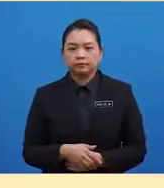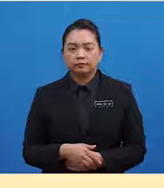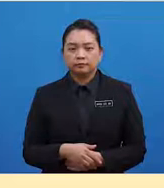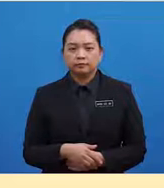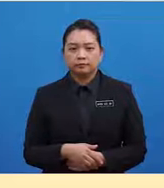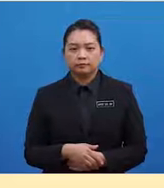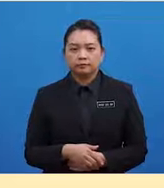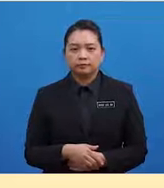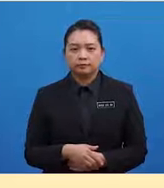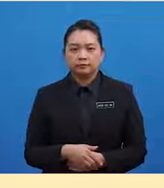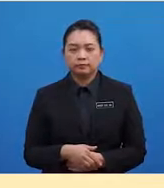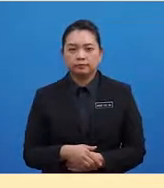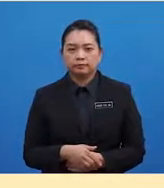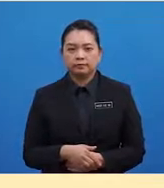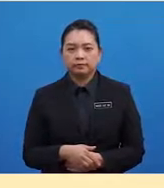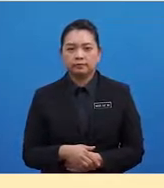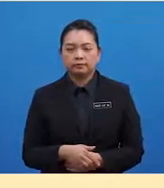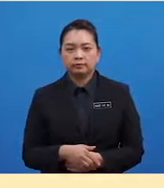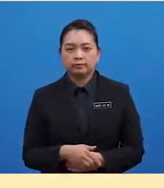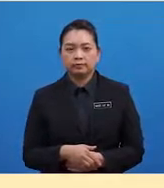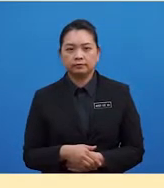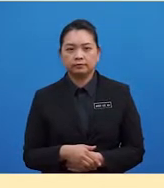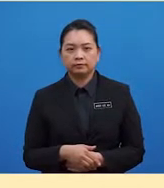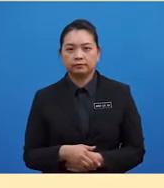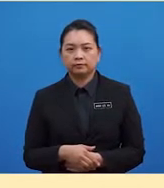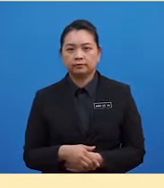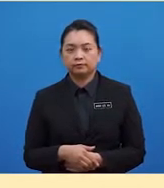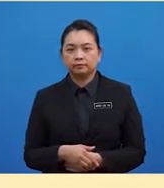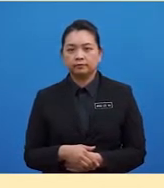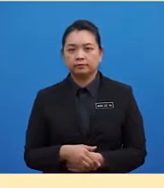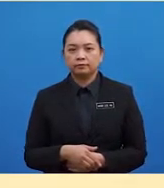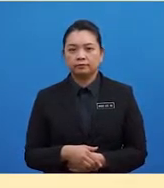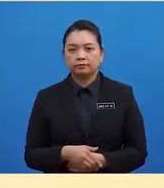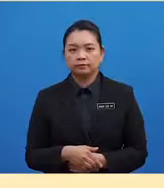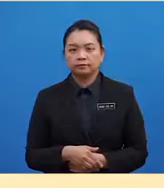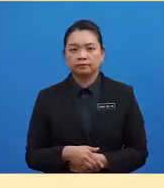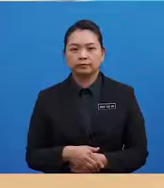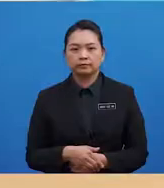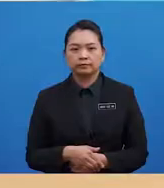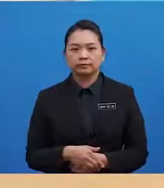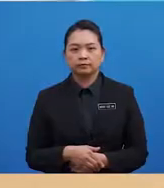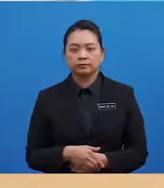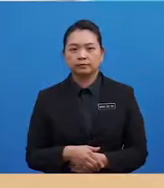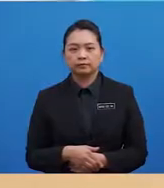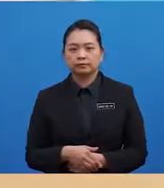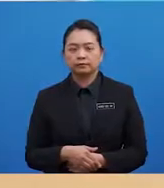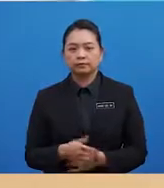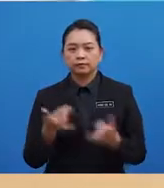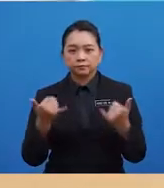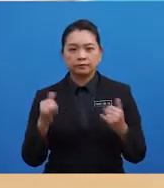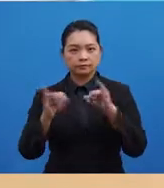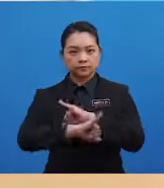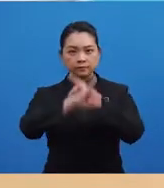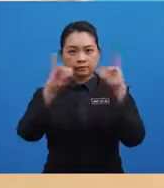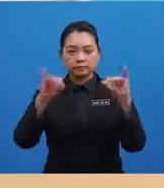ialah melengkung dan bukan garis lurus, maka ia bukan sebuah poligon. Aha, murid-murid, sekarang jelas